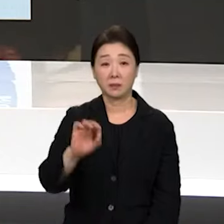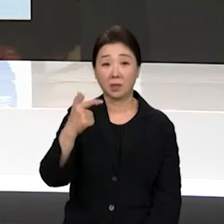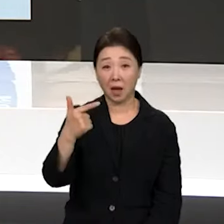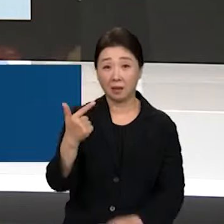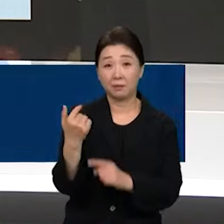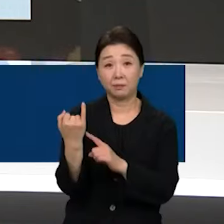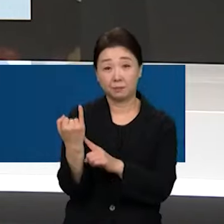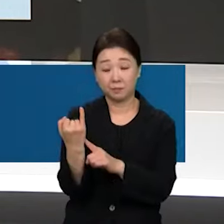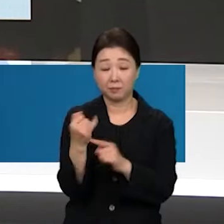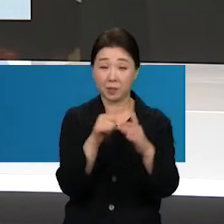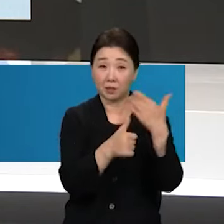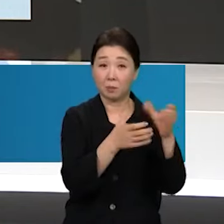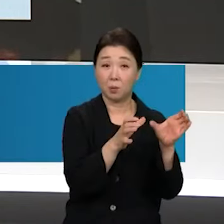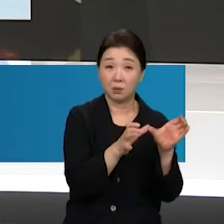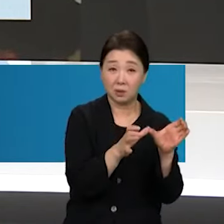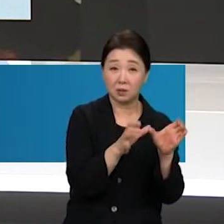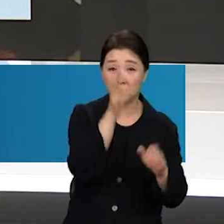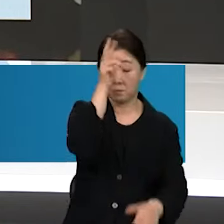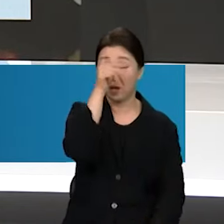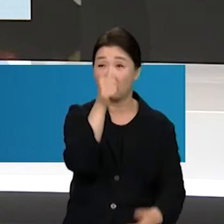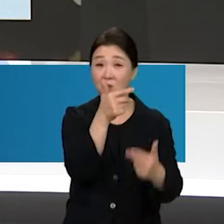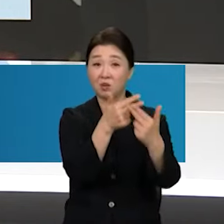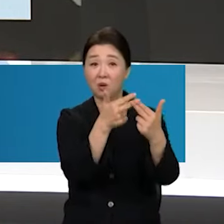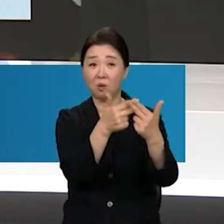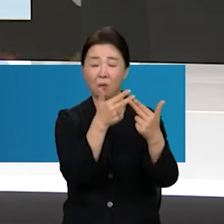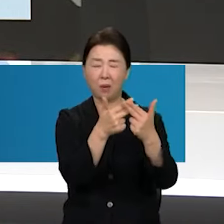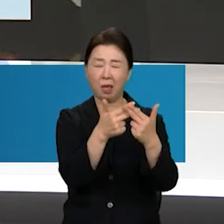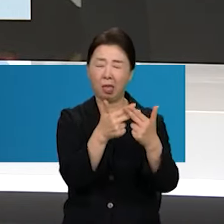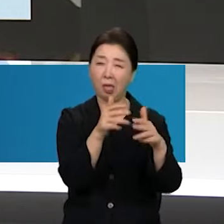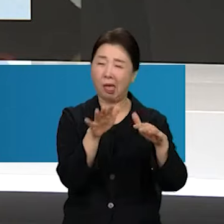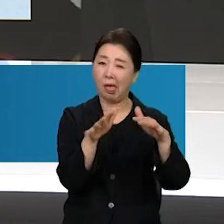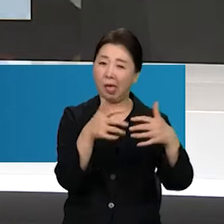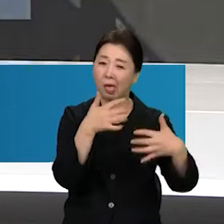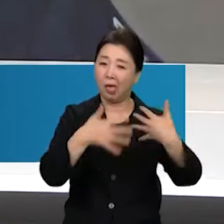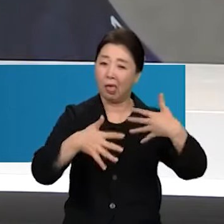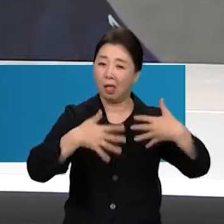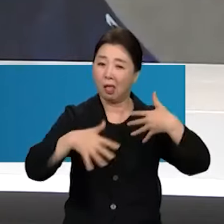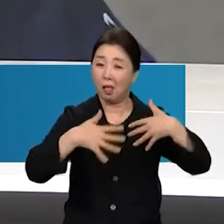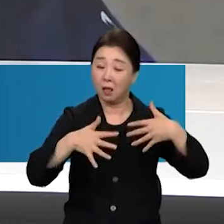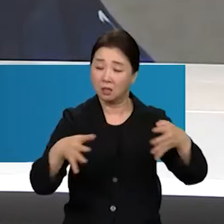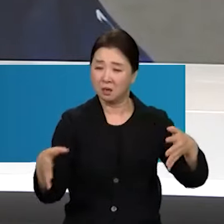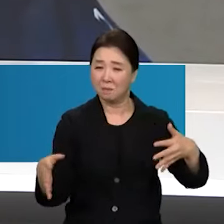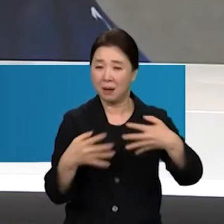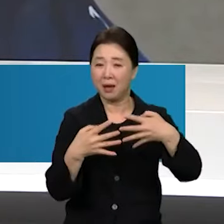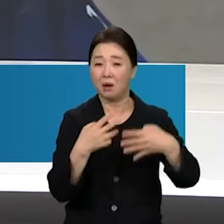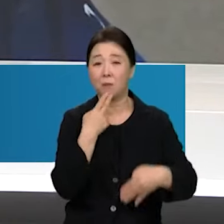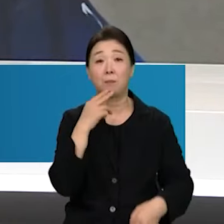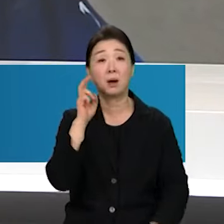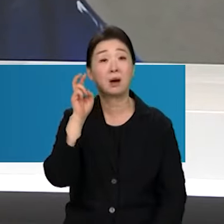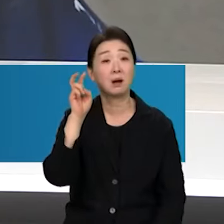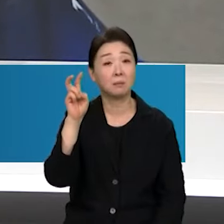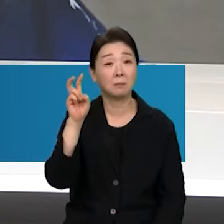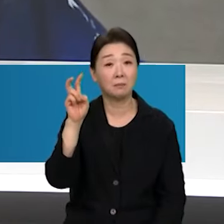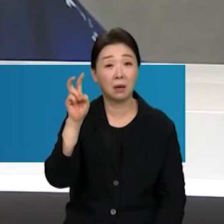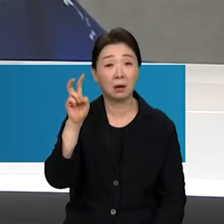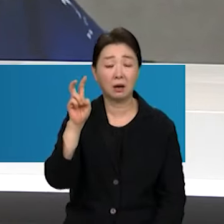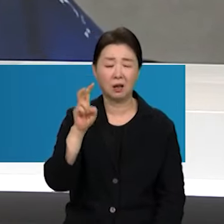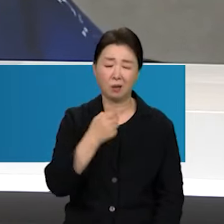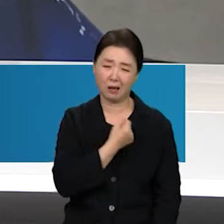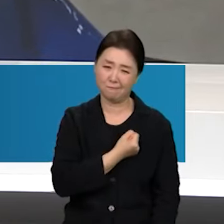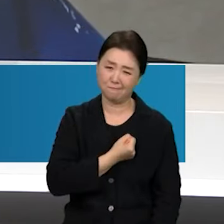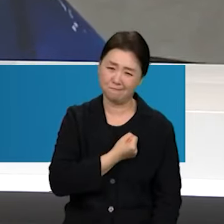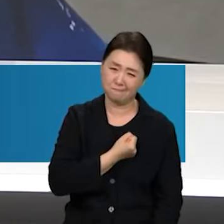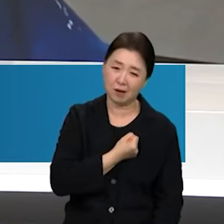안세영 선수와 대표팀, 그리고 배드민턴 협회와의 균열은 당장은 봉합되지 않을 거란 관측이 많습니다. 이런